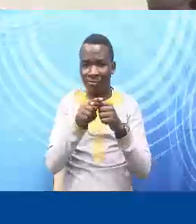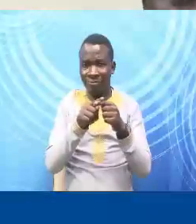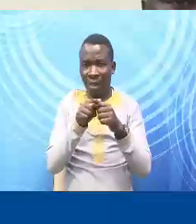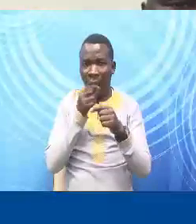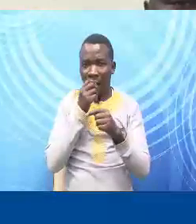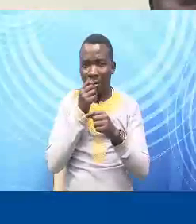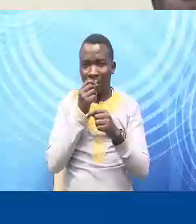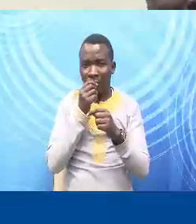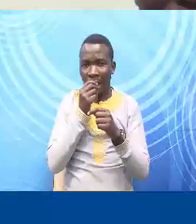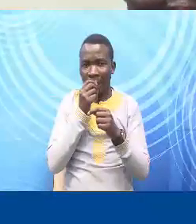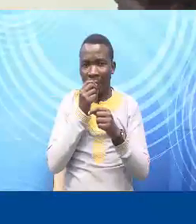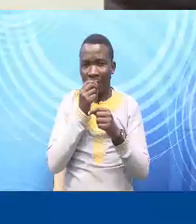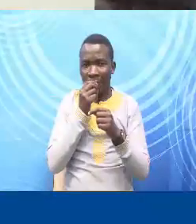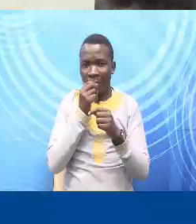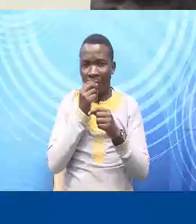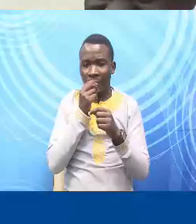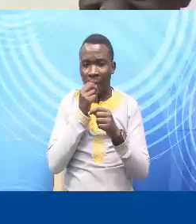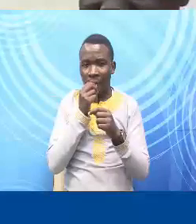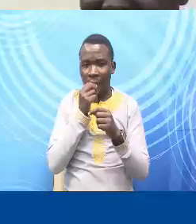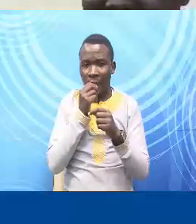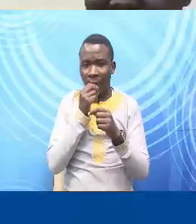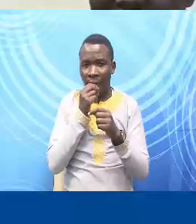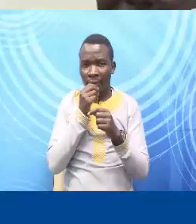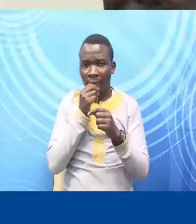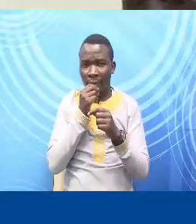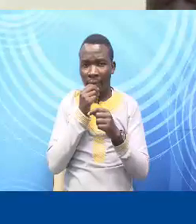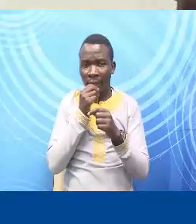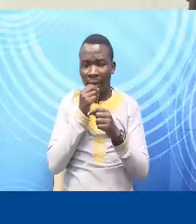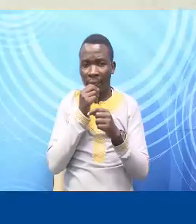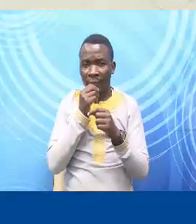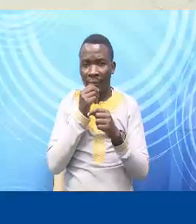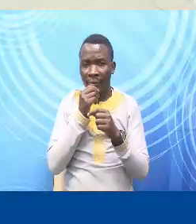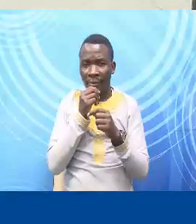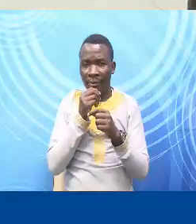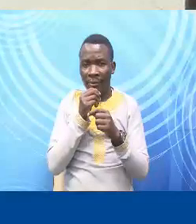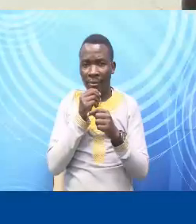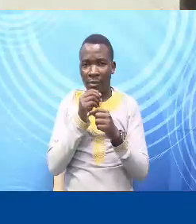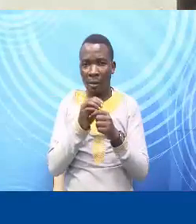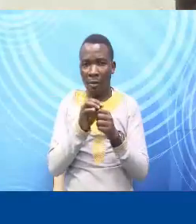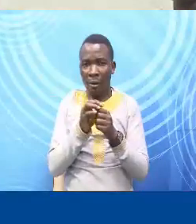madamu sireni nyama mfite turan 1 run 2 run 3 run 1 run 2 run 3